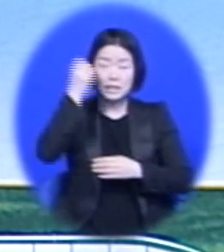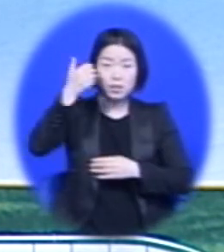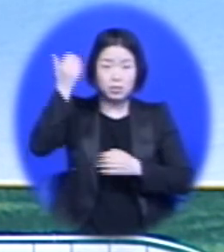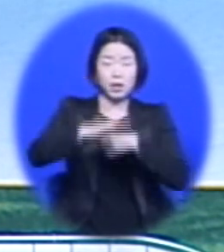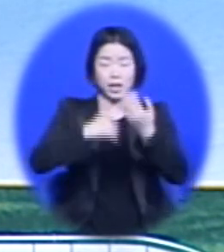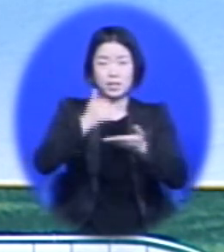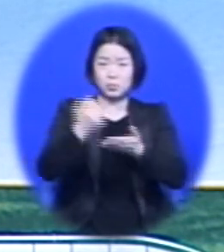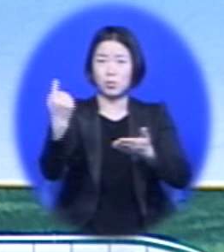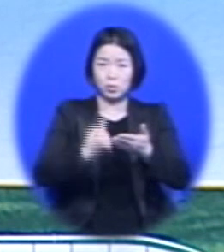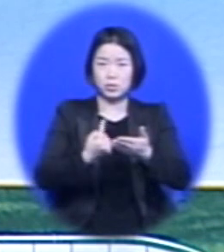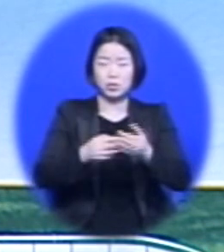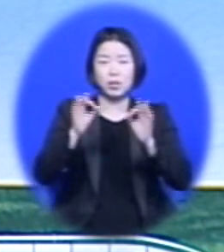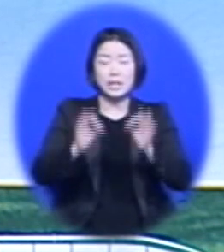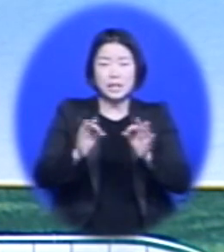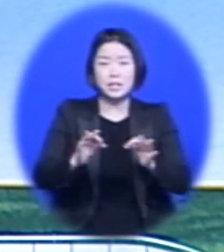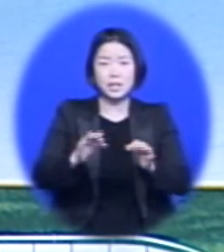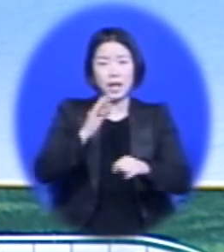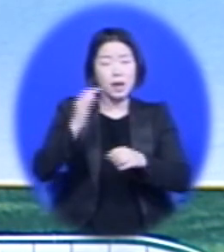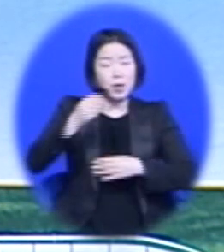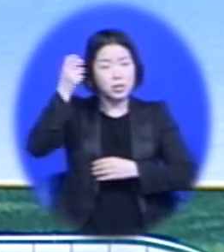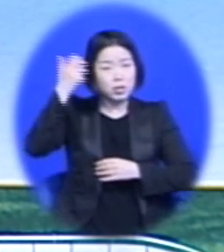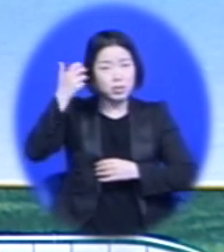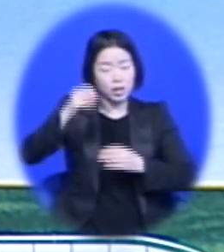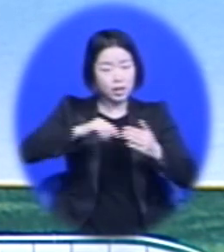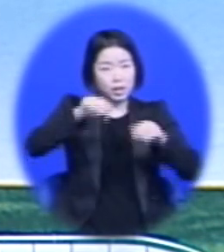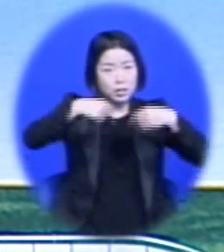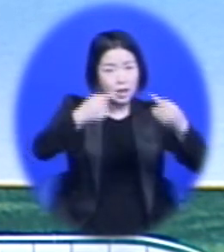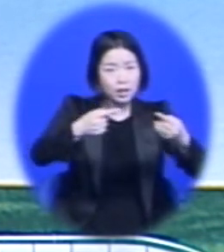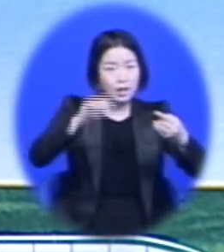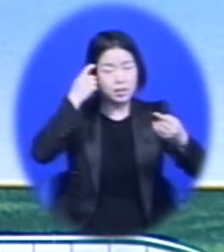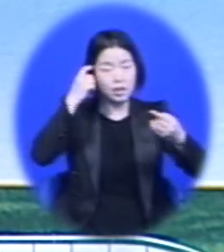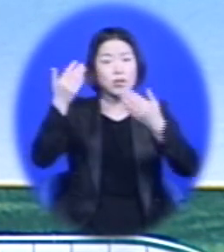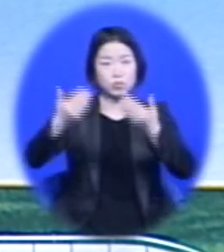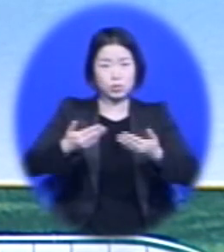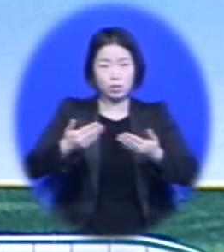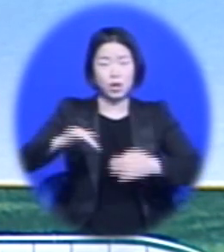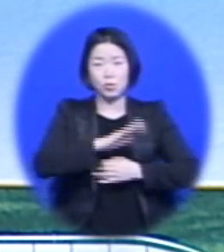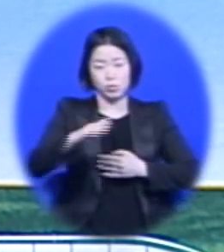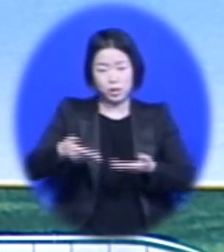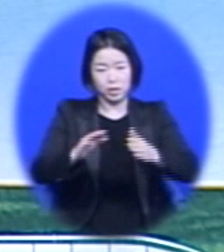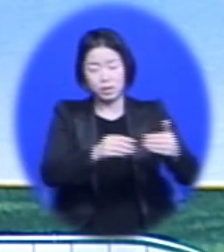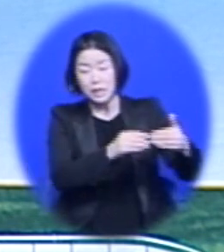오셔서 이제는 성령에게 속한 생각을 우리에게 주심으로 우리의 길을 이끄십니다.